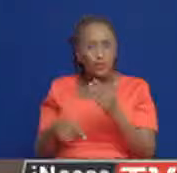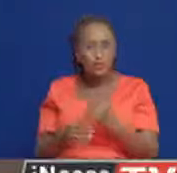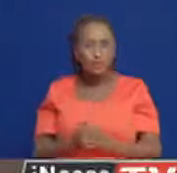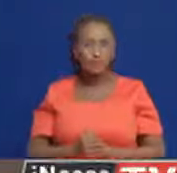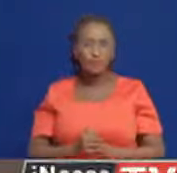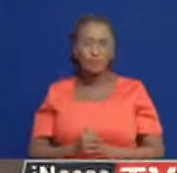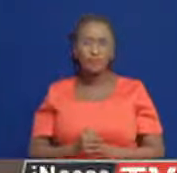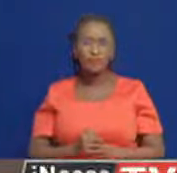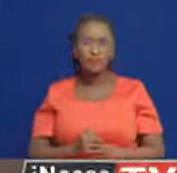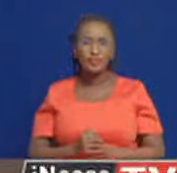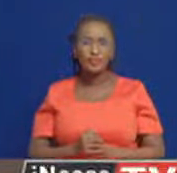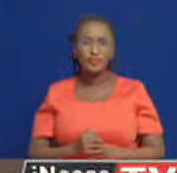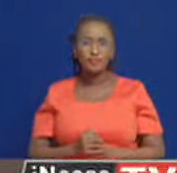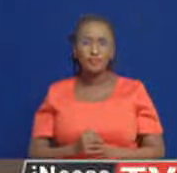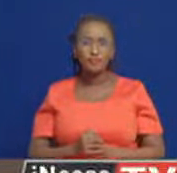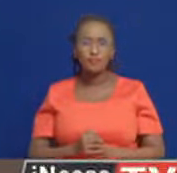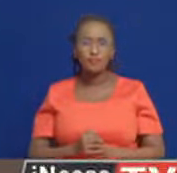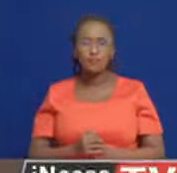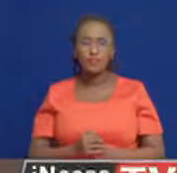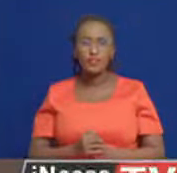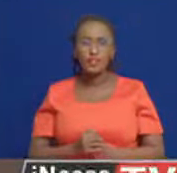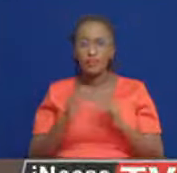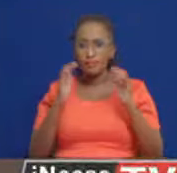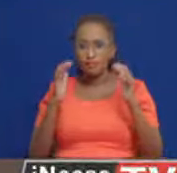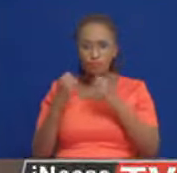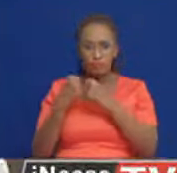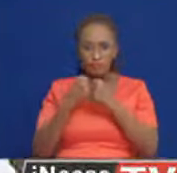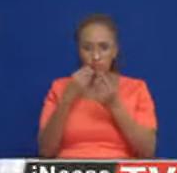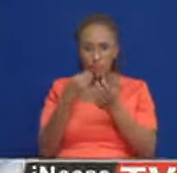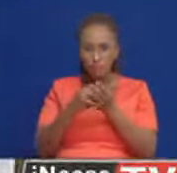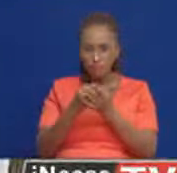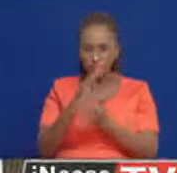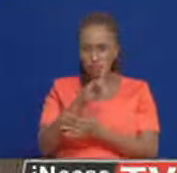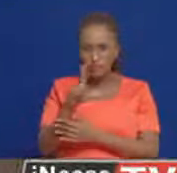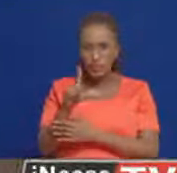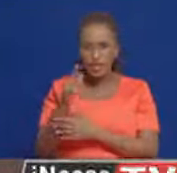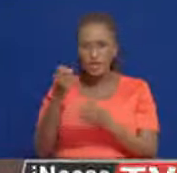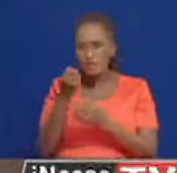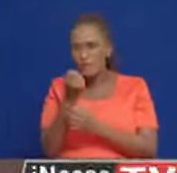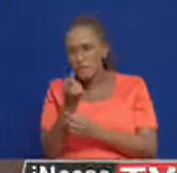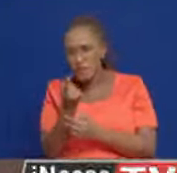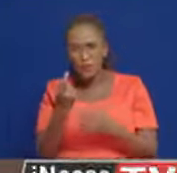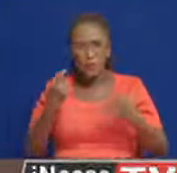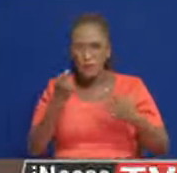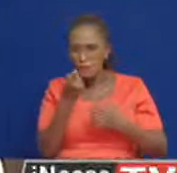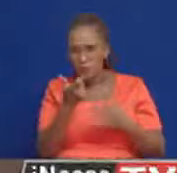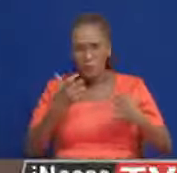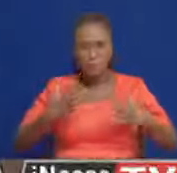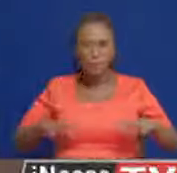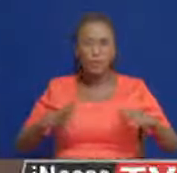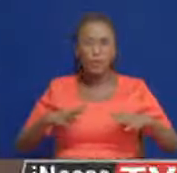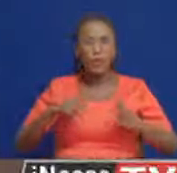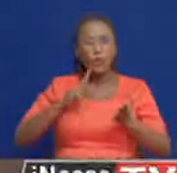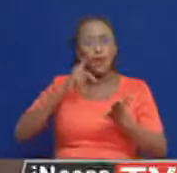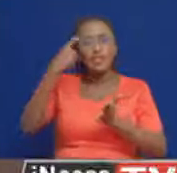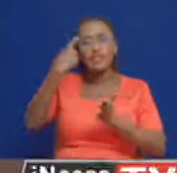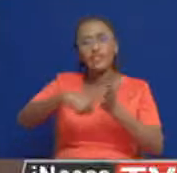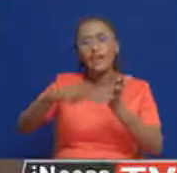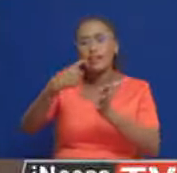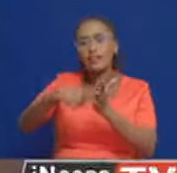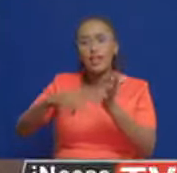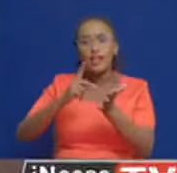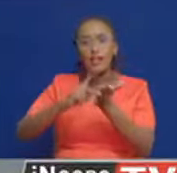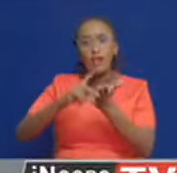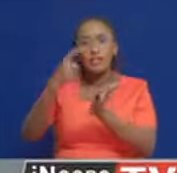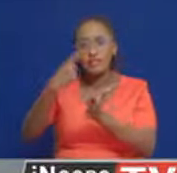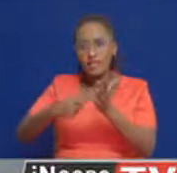utozaji wa fedha katika taifa letu ama ile revenue collection, imekuwa kwamba ni watu wachache sana ambao ndio wanatozwa ushuru. Na wengi ni